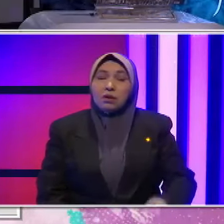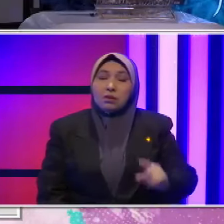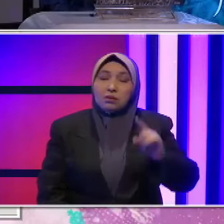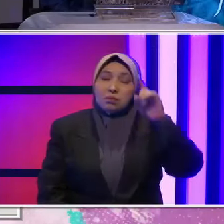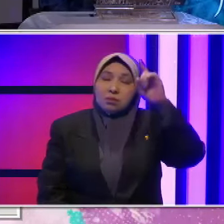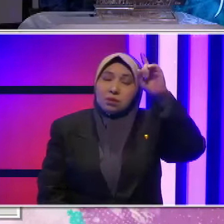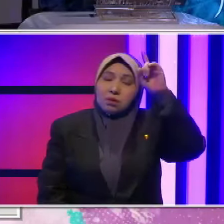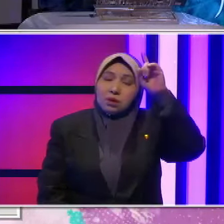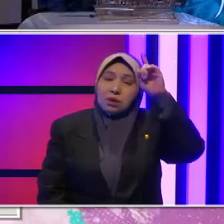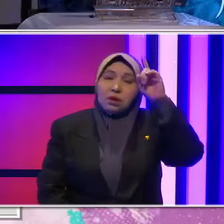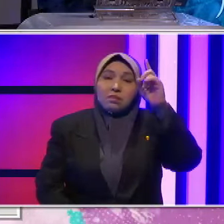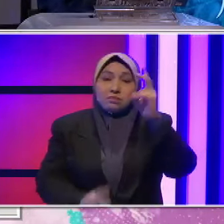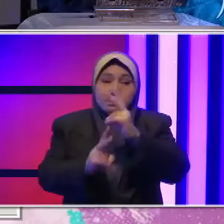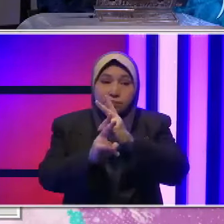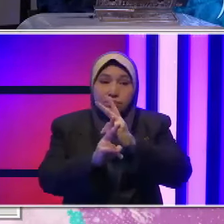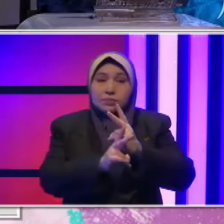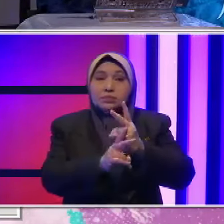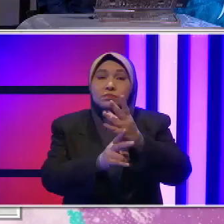Alhamdulillahirobbil